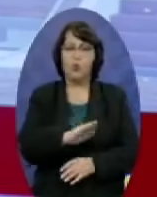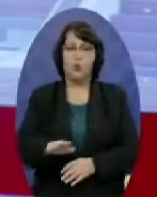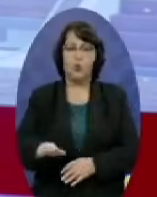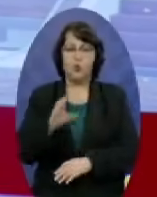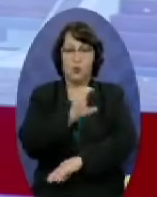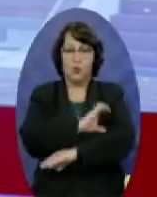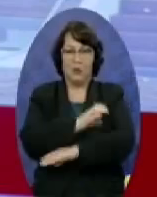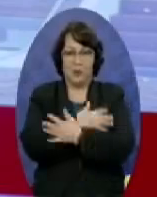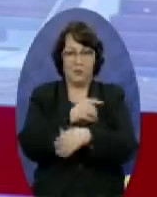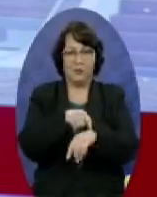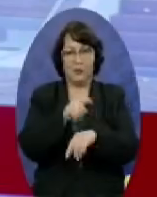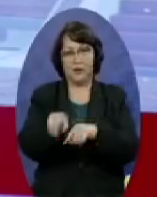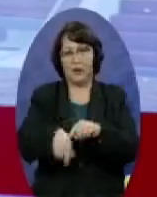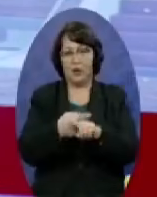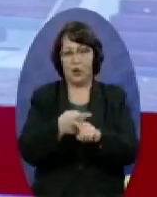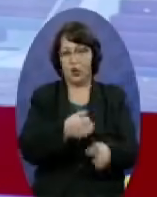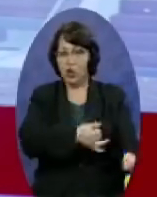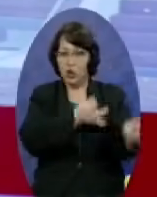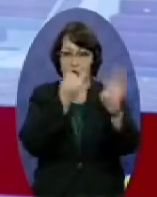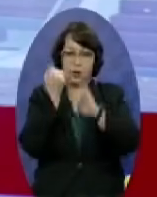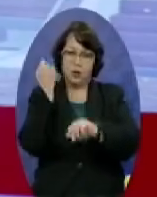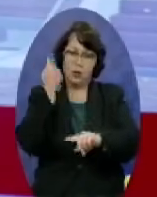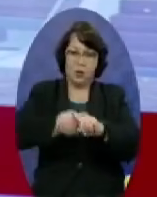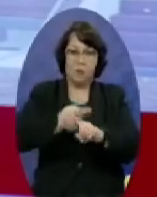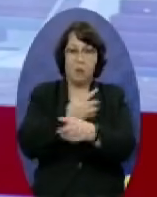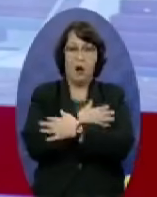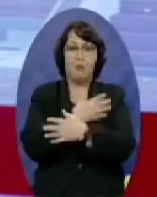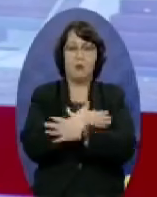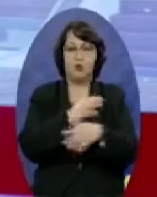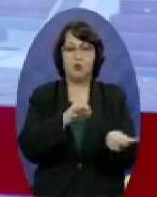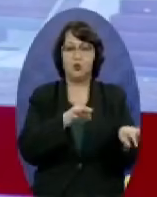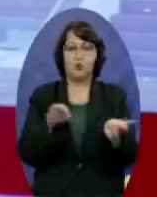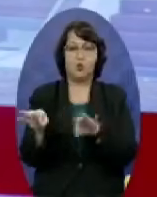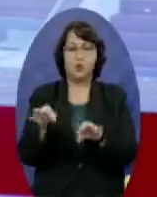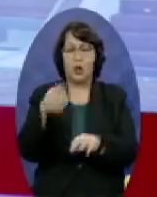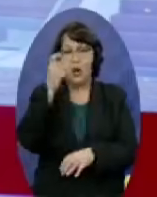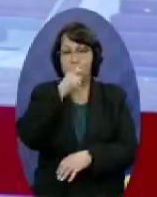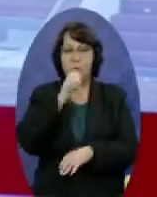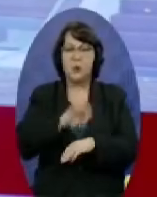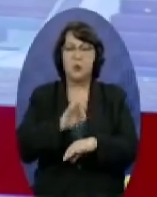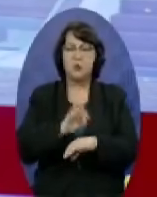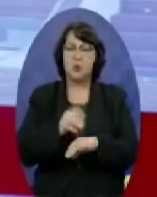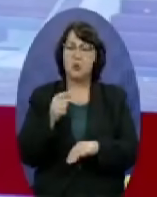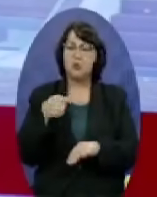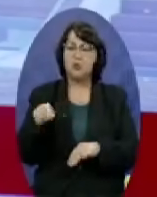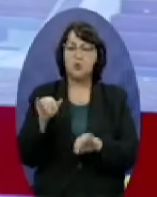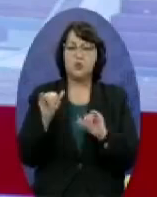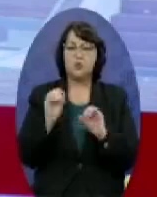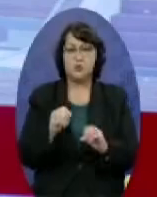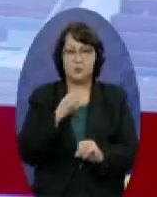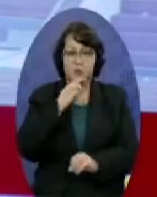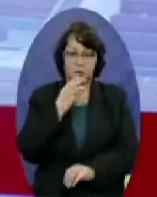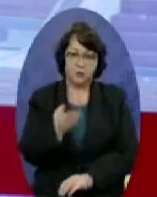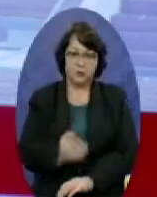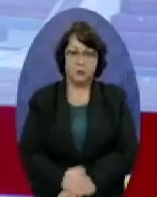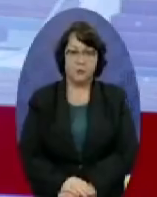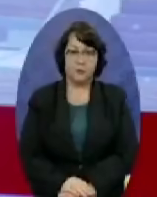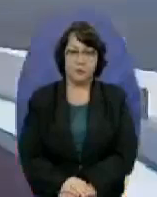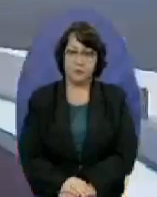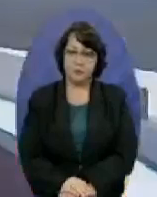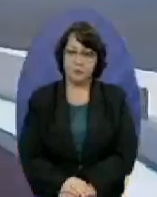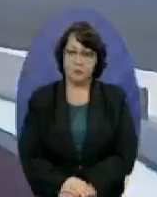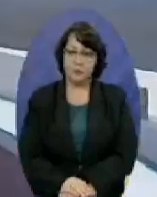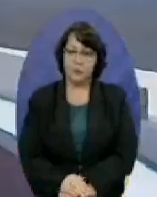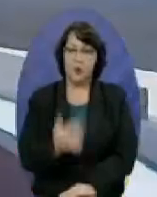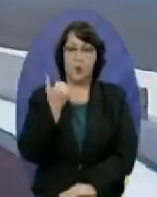сурагчдын амралтыг 7 хоногор сунгах шийдрийг өчигдөр гаргасан байгаа. Өнөөдрийд томоогийн өвчлөлд ямар байгаа талаар эрүүл мэндийн болонд тоон билдэж байна.